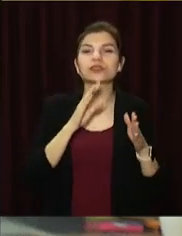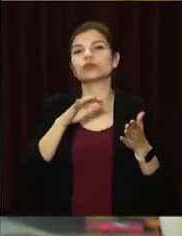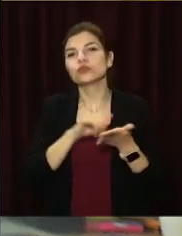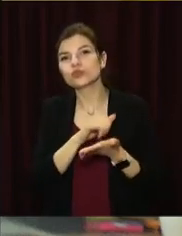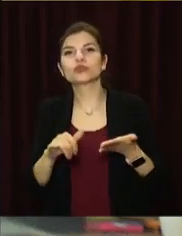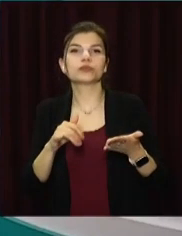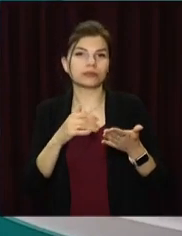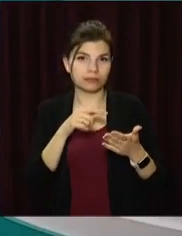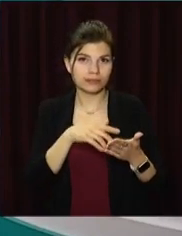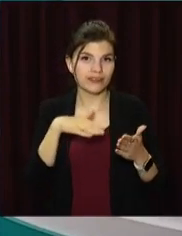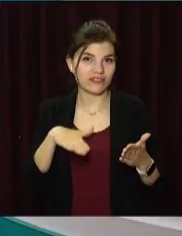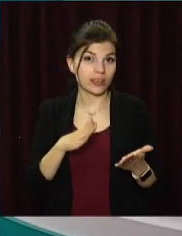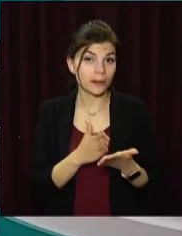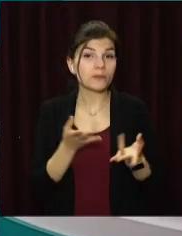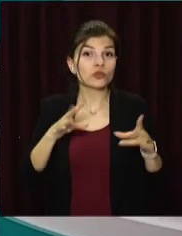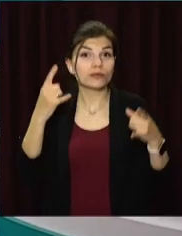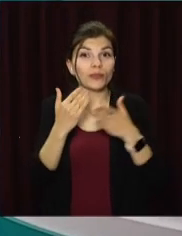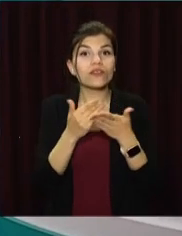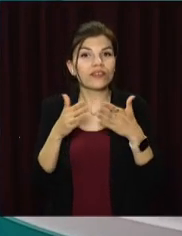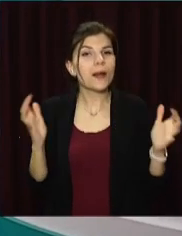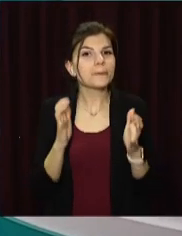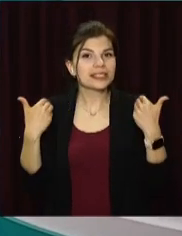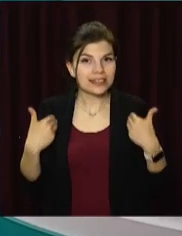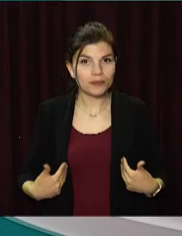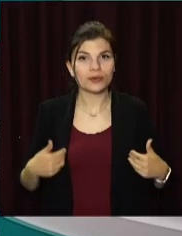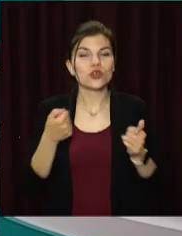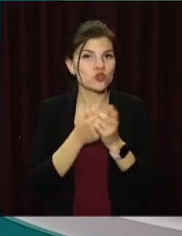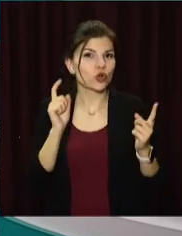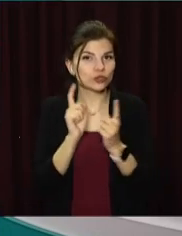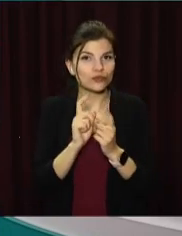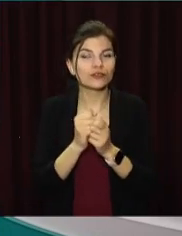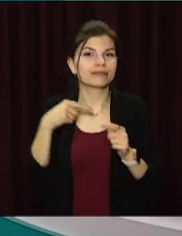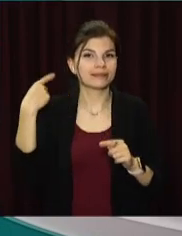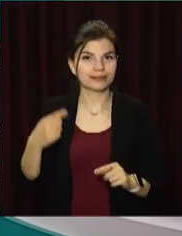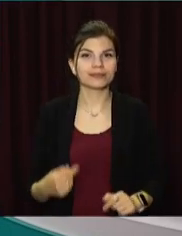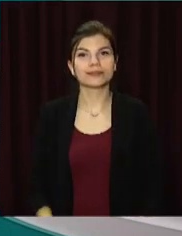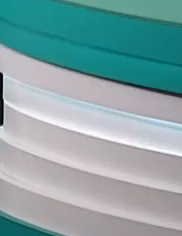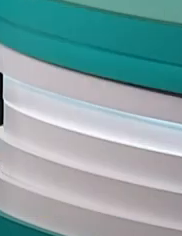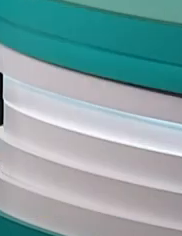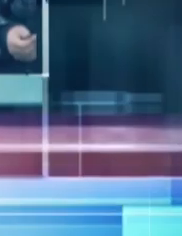YouTube-каналі. Залишайтесь відкритим, бережіть себе та до зустрічі в ефірі.